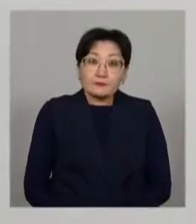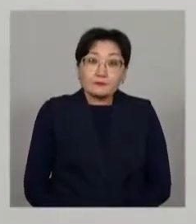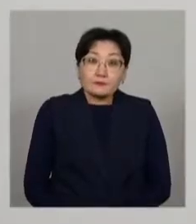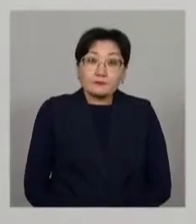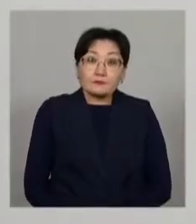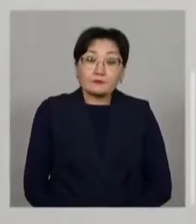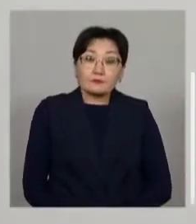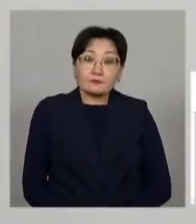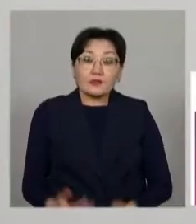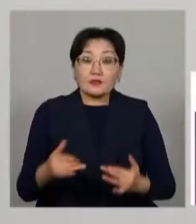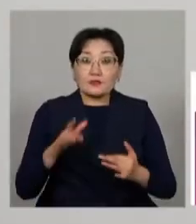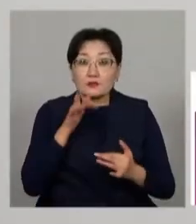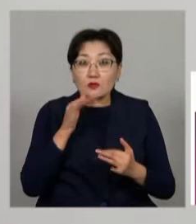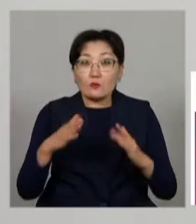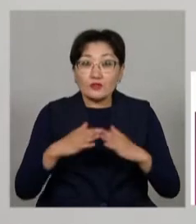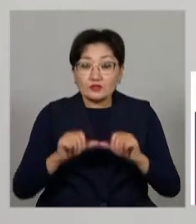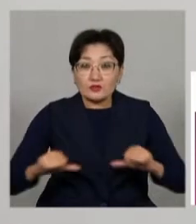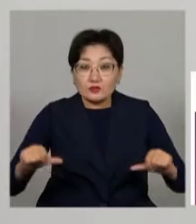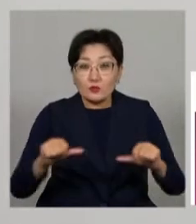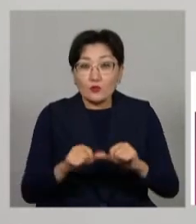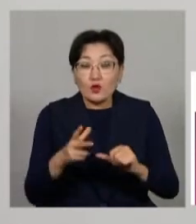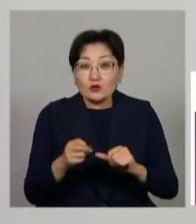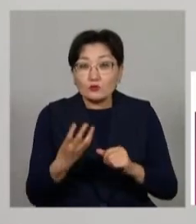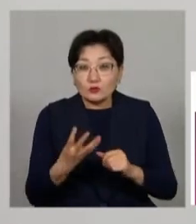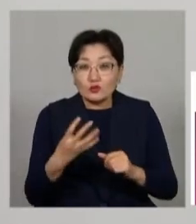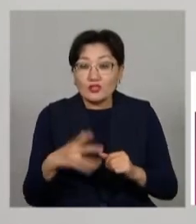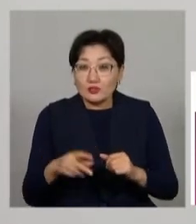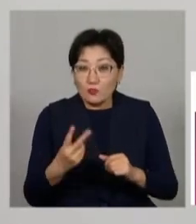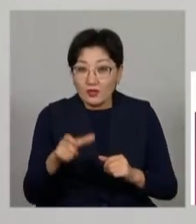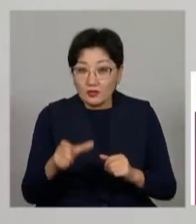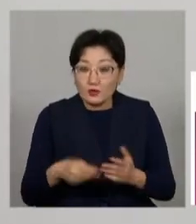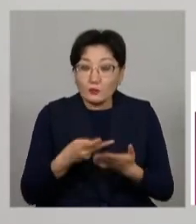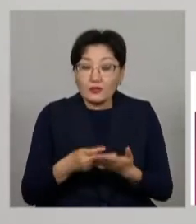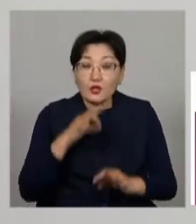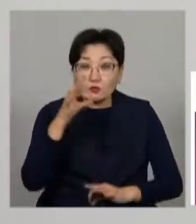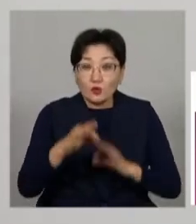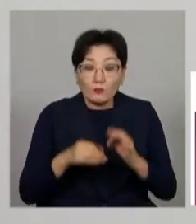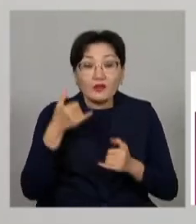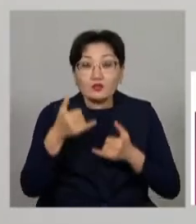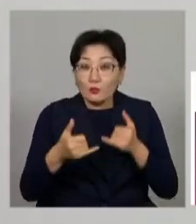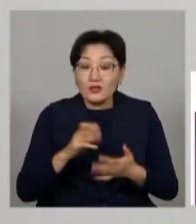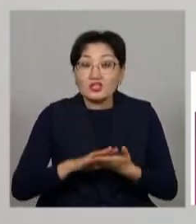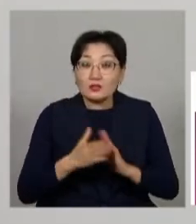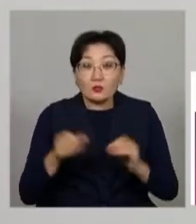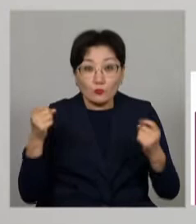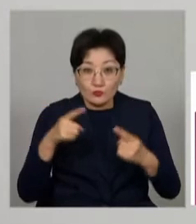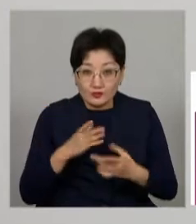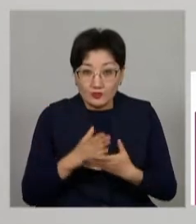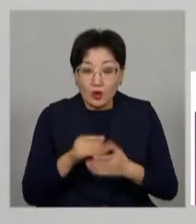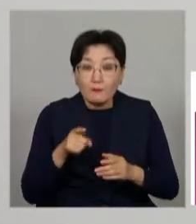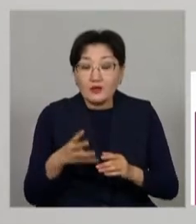Мобильная бригада. Қазір үй карантинінде 3452 адам жатыр. Олармен біз тәулік бойы хабарласып, жағдайларын біліп отырамыз.